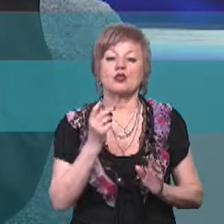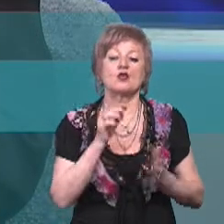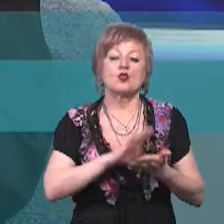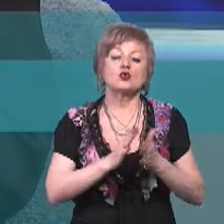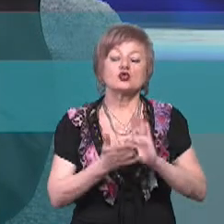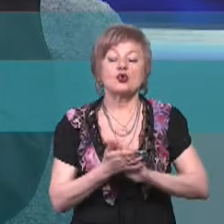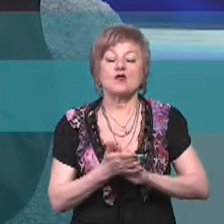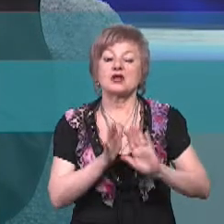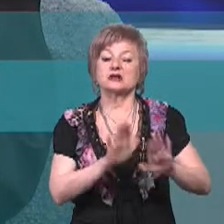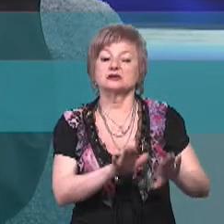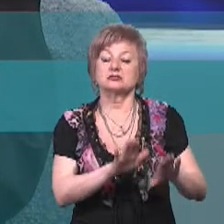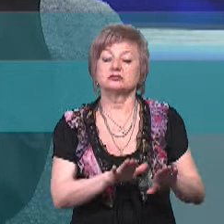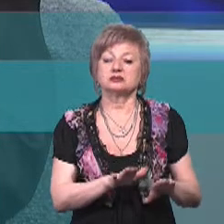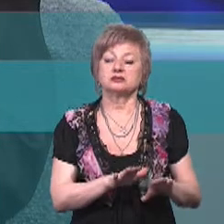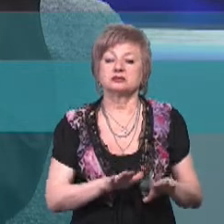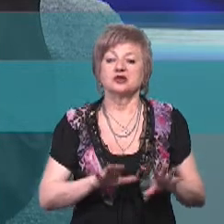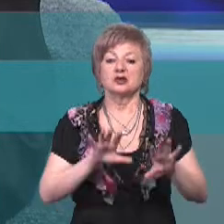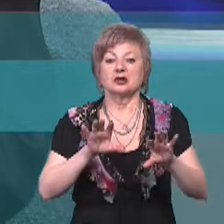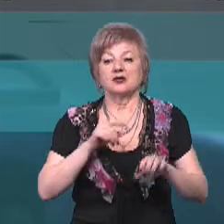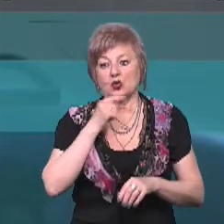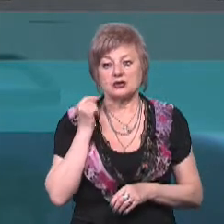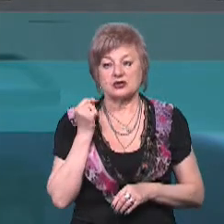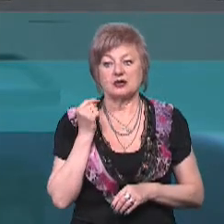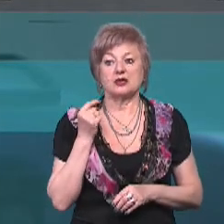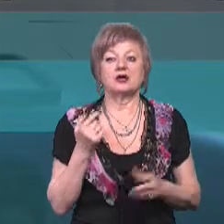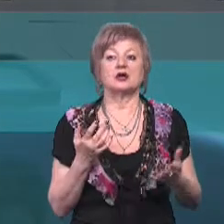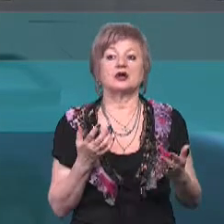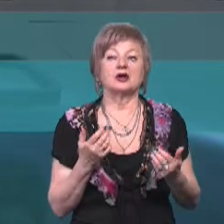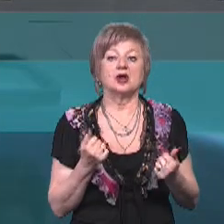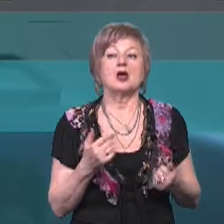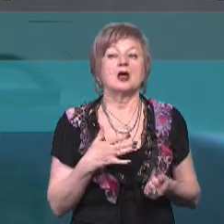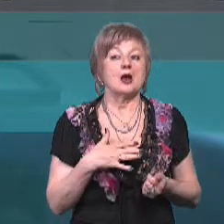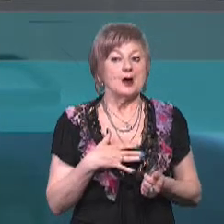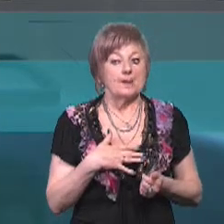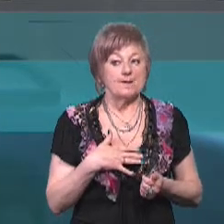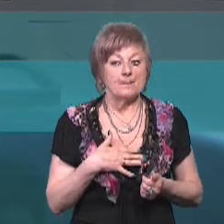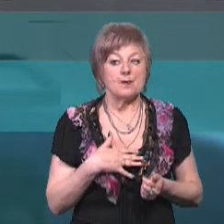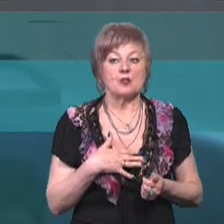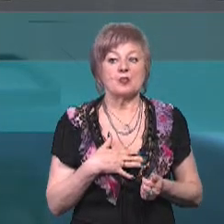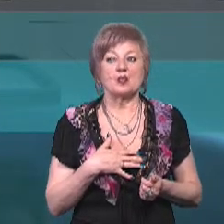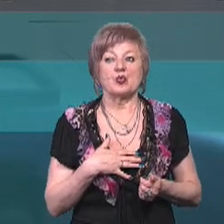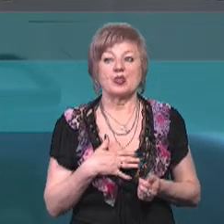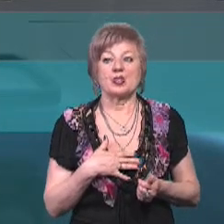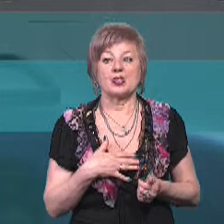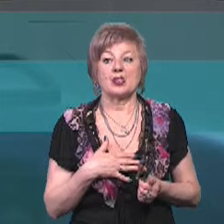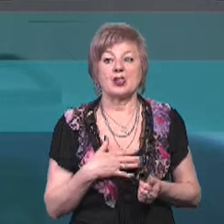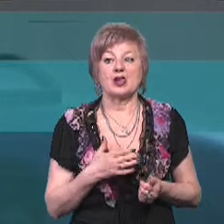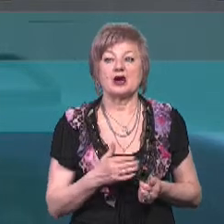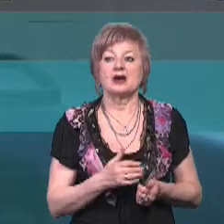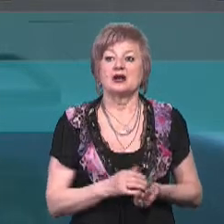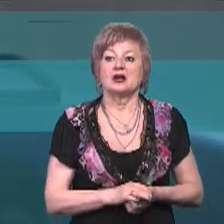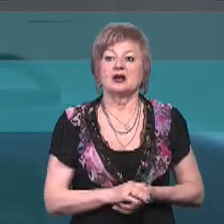перебування в Росії та на окупованих територіях? Невеличке уточнення. Моє прізвище Хмарський. Хмарський, я